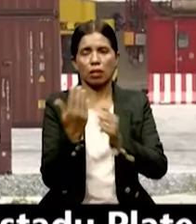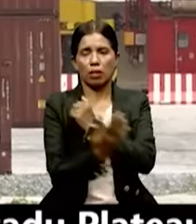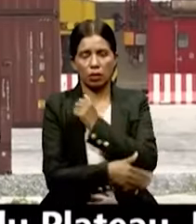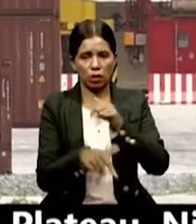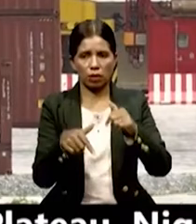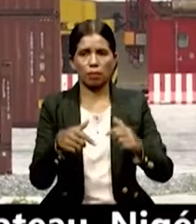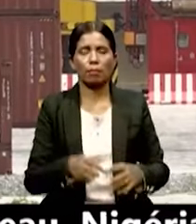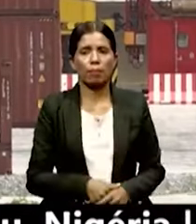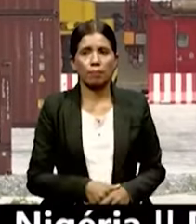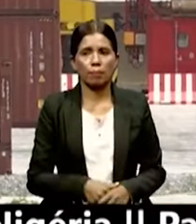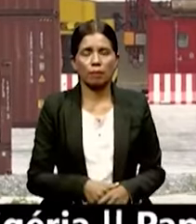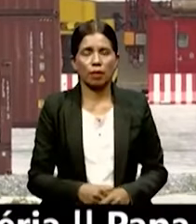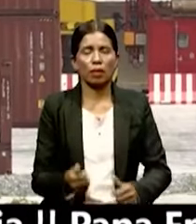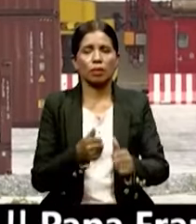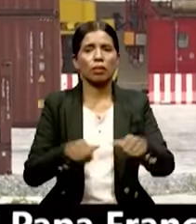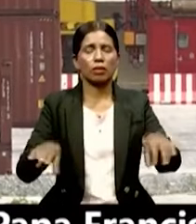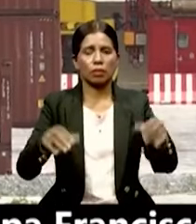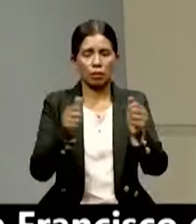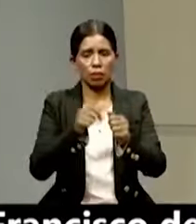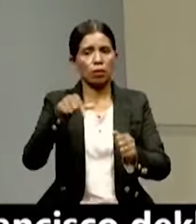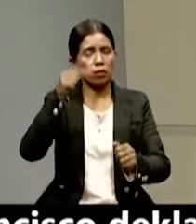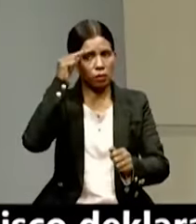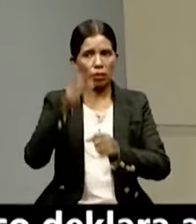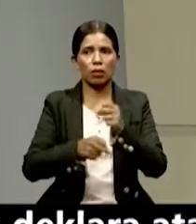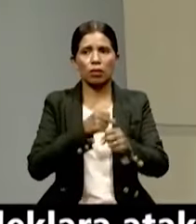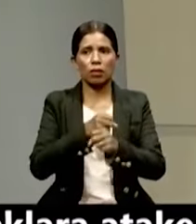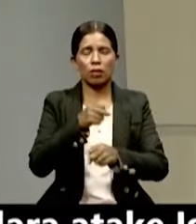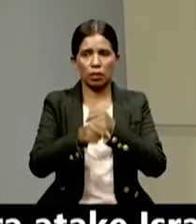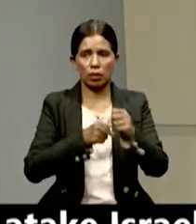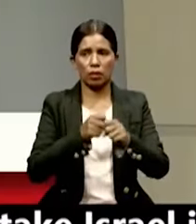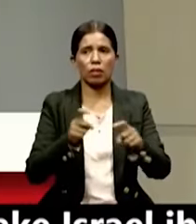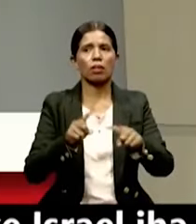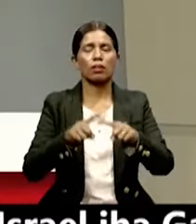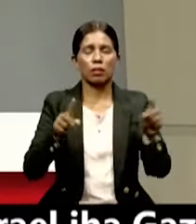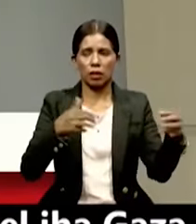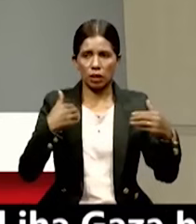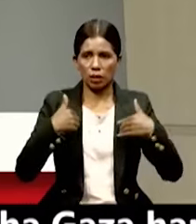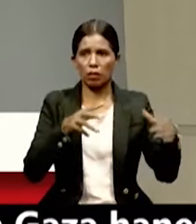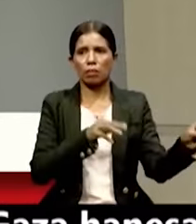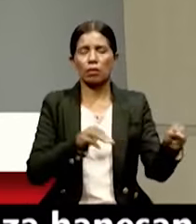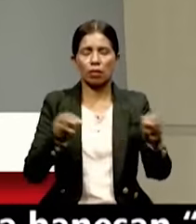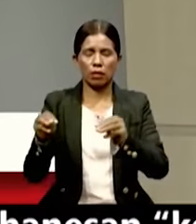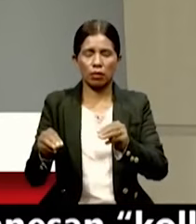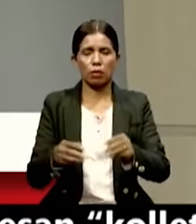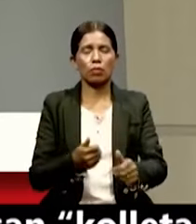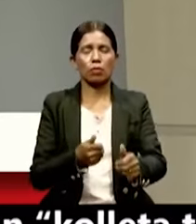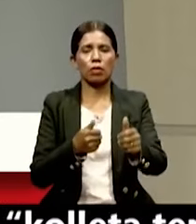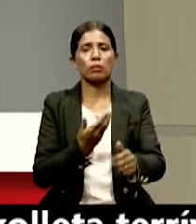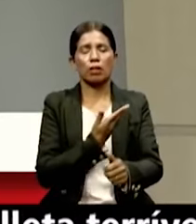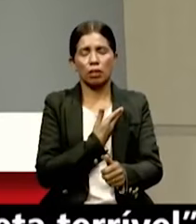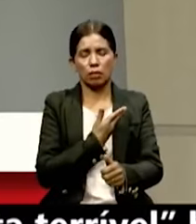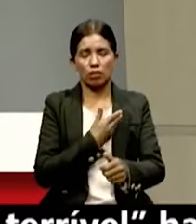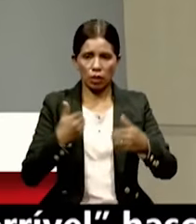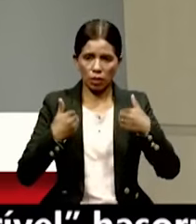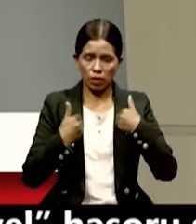Baseia ba kontrato nebe ia ho governo tinantina ia diferente ia mudança baseia ba inflação nebe ia.